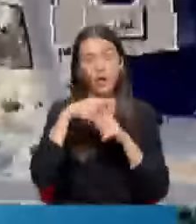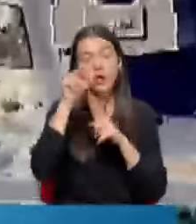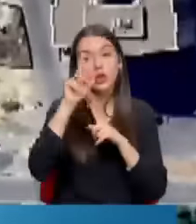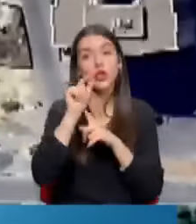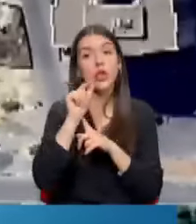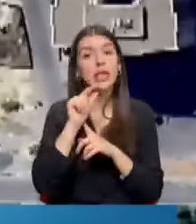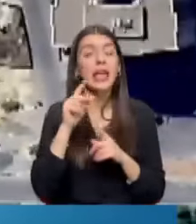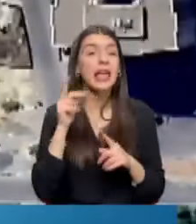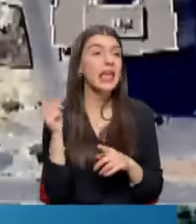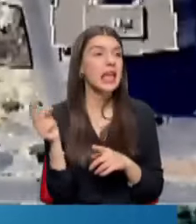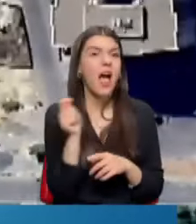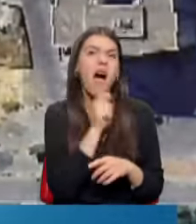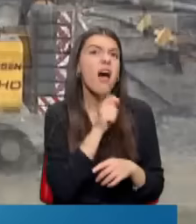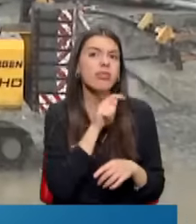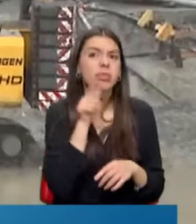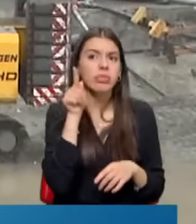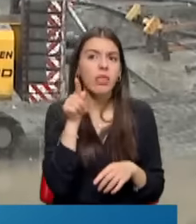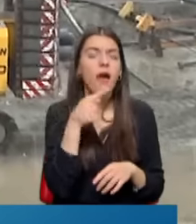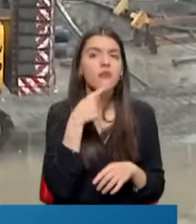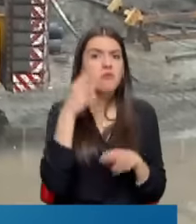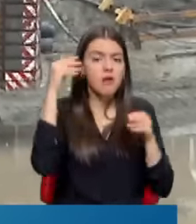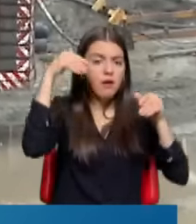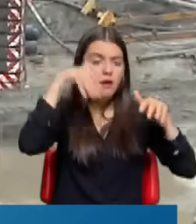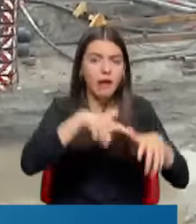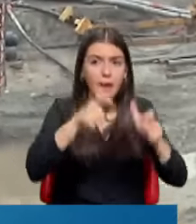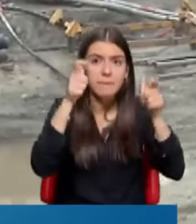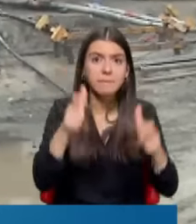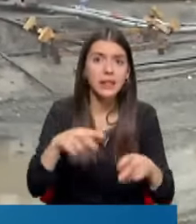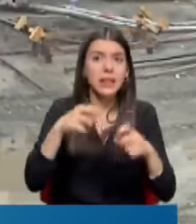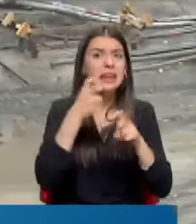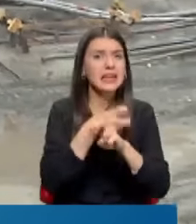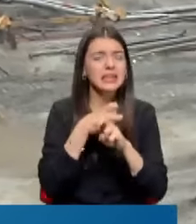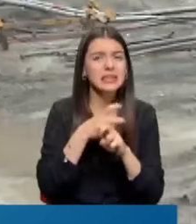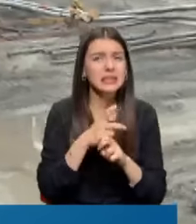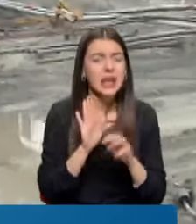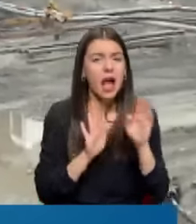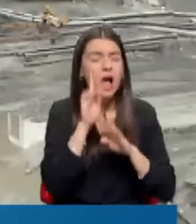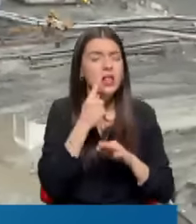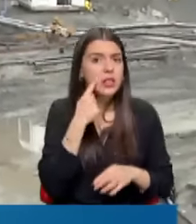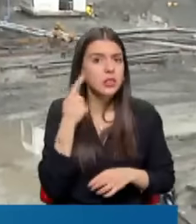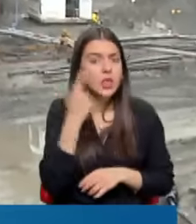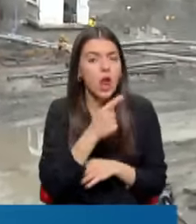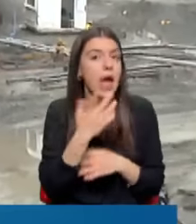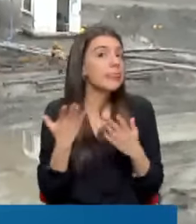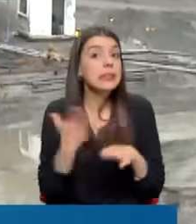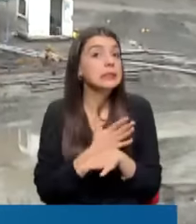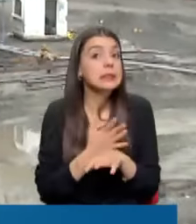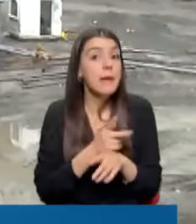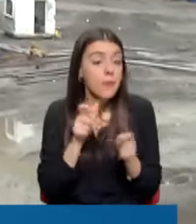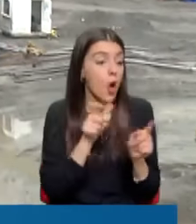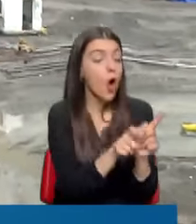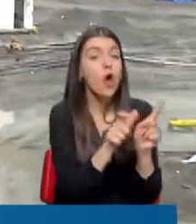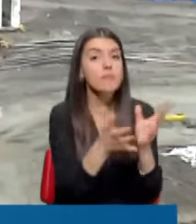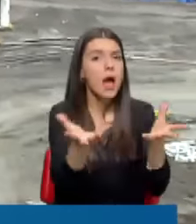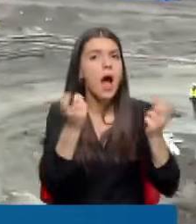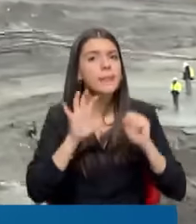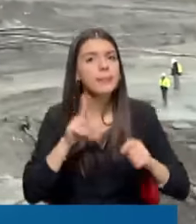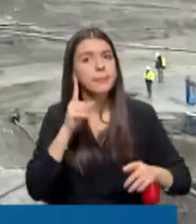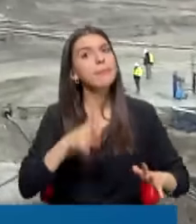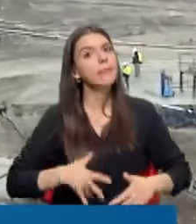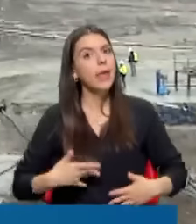verip vermeyeceği, heyelanın meydana geldiği alanda riskli alan ilanından sonra neden hiçbir önlem alınmadığı merak